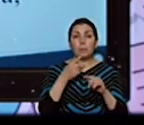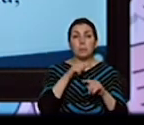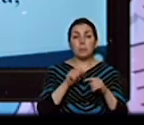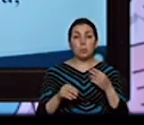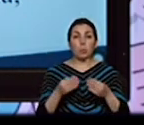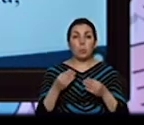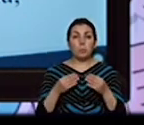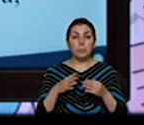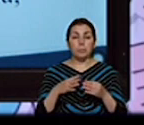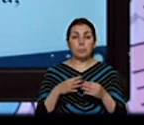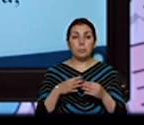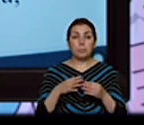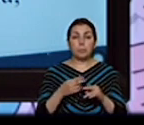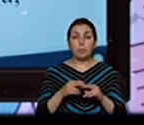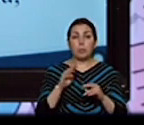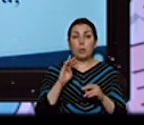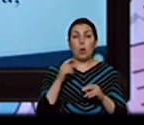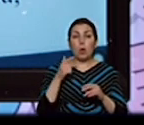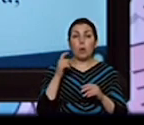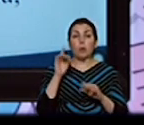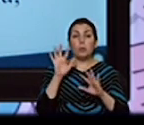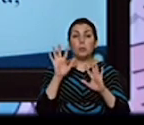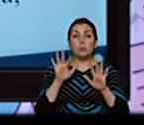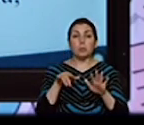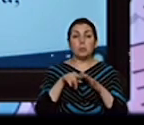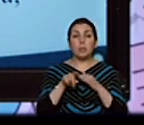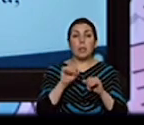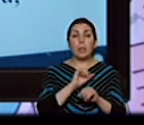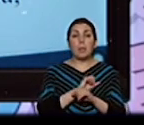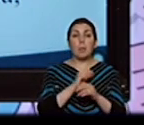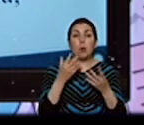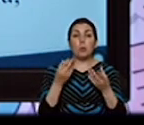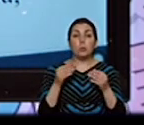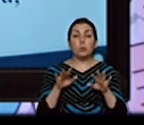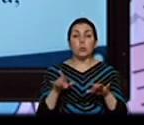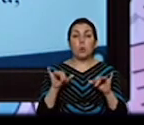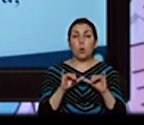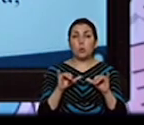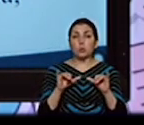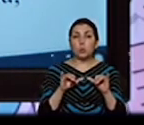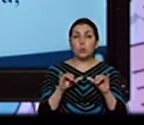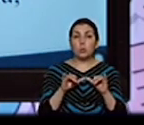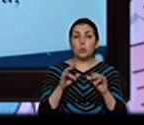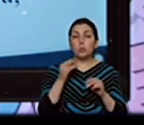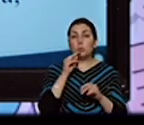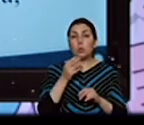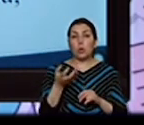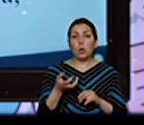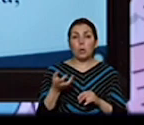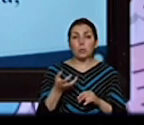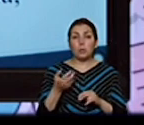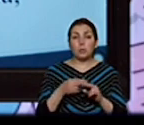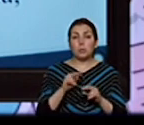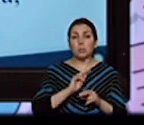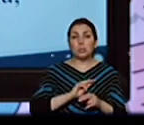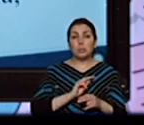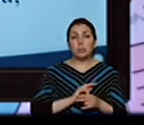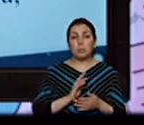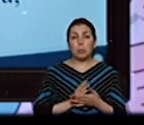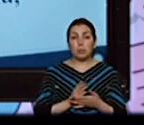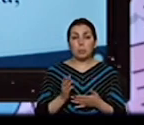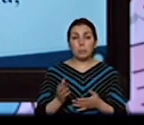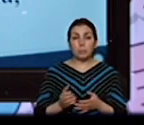ko'tarilardi. Tog' etagida dam oluvchilar uchun oshxona, choyxonalar ishlab